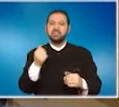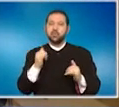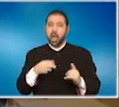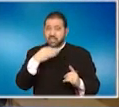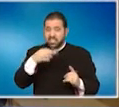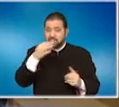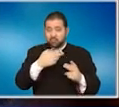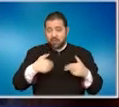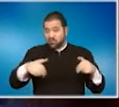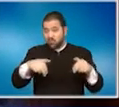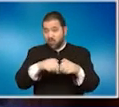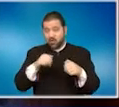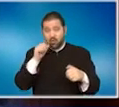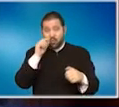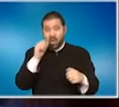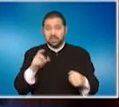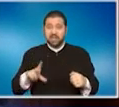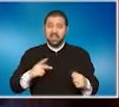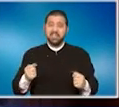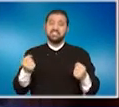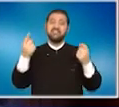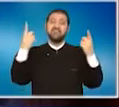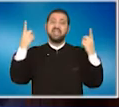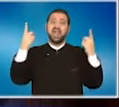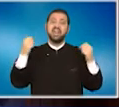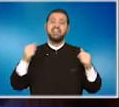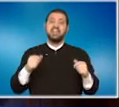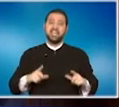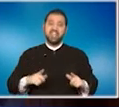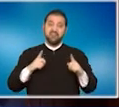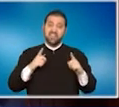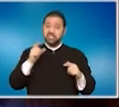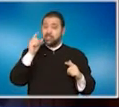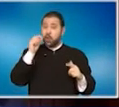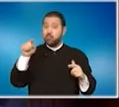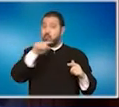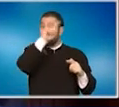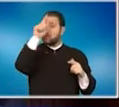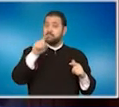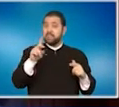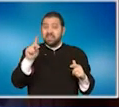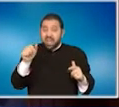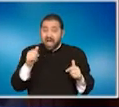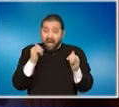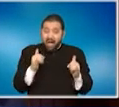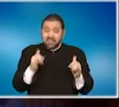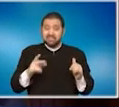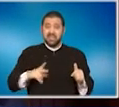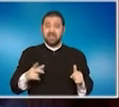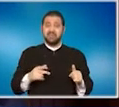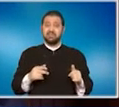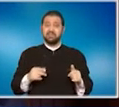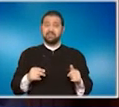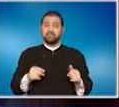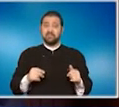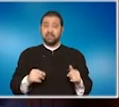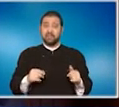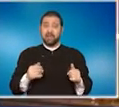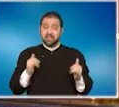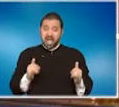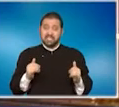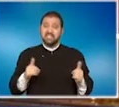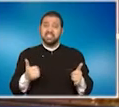ești singur. Nu. Petreci cu Dumnezeu și Dumnezeu petrece cu tine. Oriunde te așezi și orice faci, lucrurile se împlinesc într-un firesc.